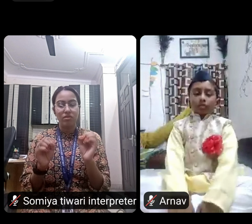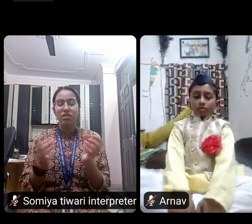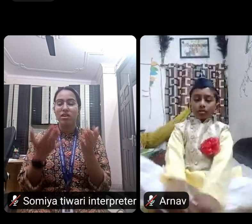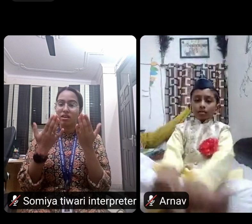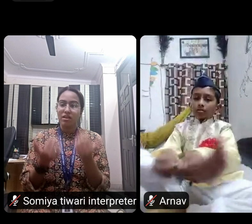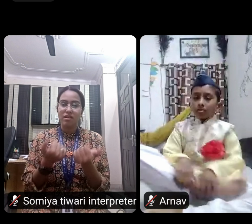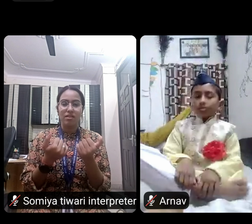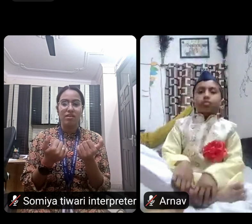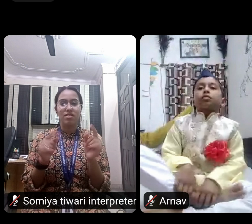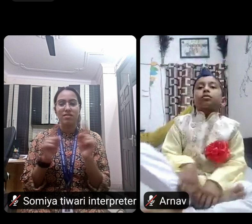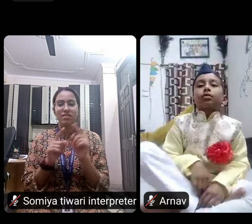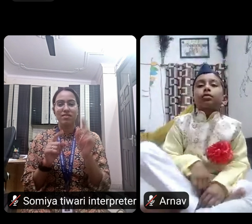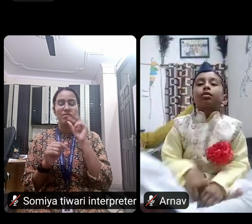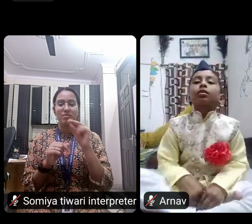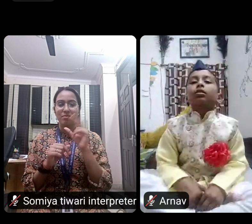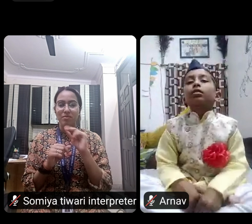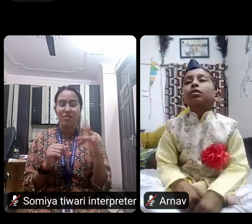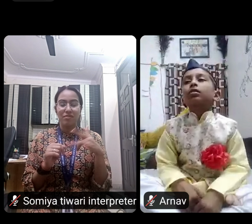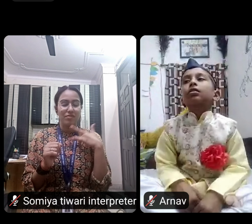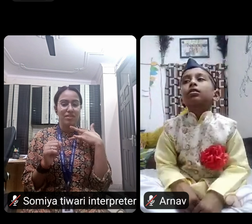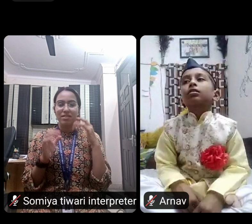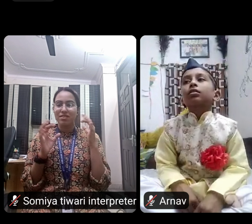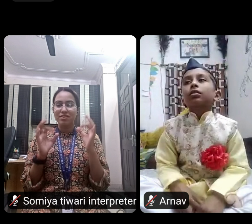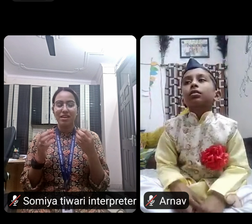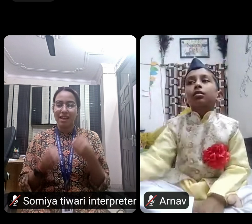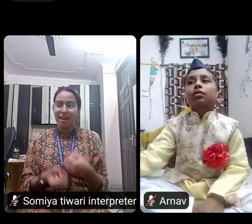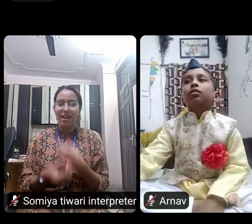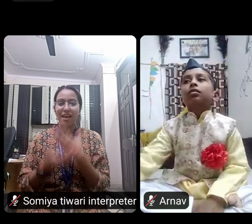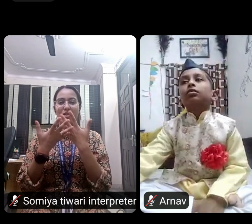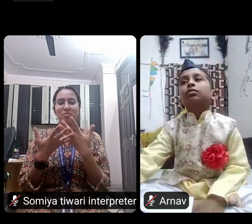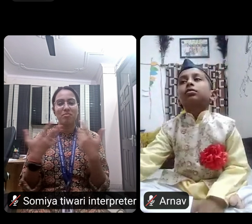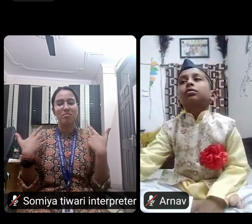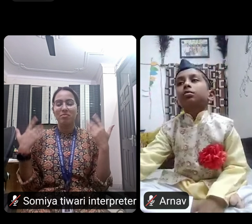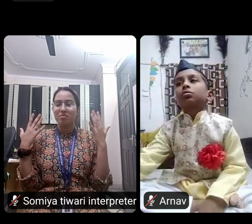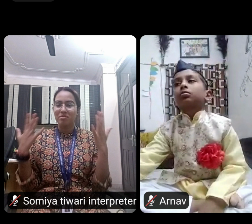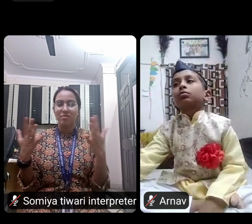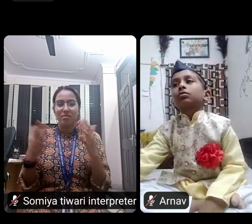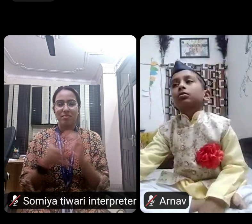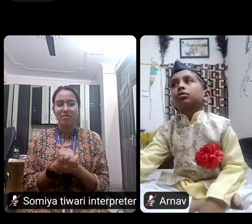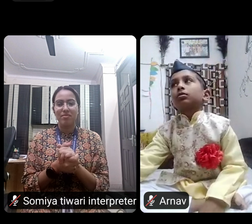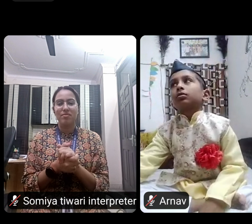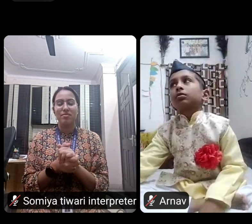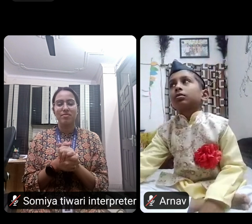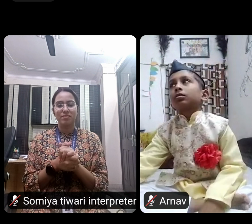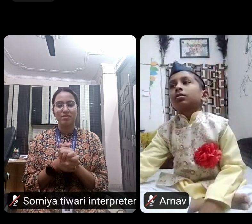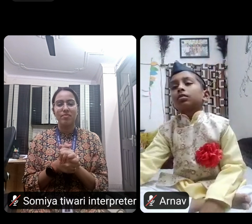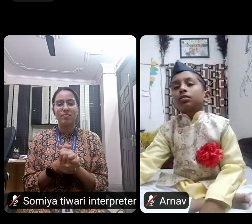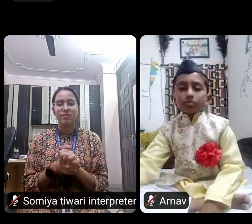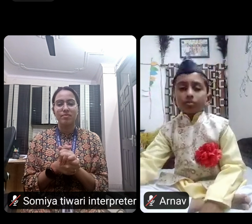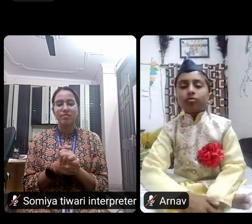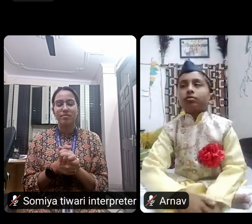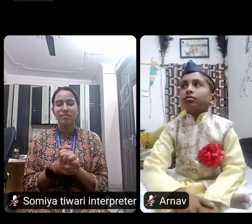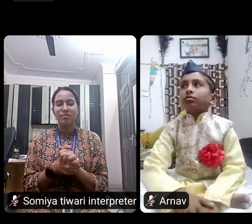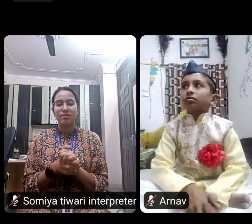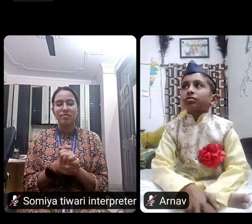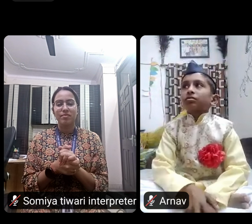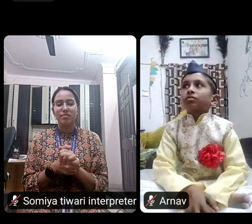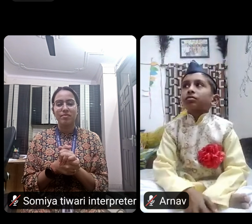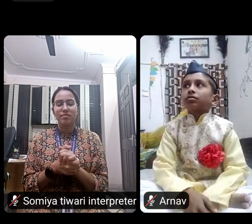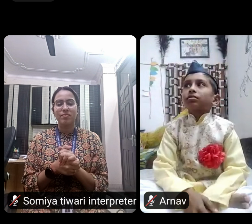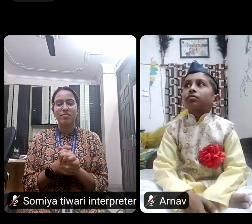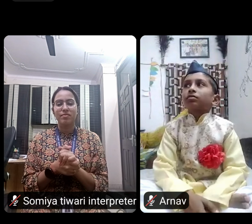वो बोले तो वो अलग सी मतलब मूवमेंट होती है, जो इतनी खुशी होती है, जो लाइफ में लगता ही नहीं है कि ऐसी खुशी कभी मिली हो। वेरी वो गुड, बोलना